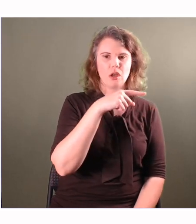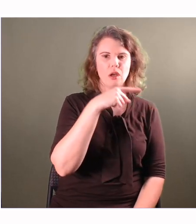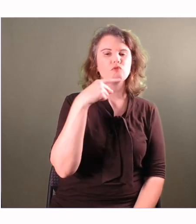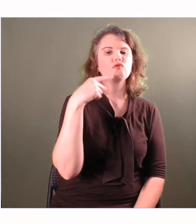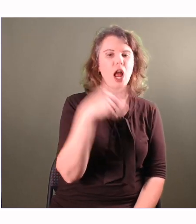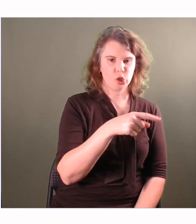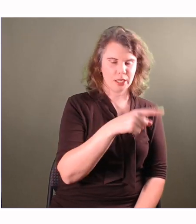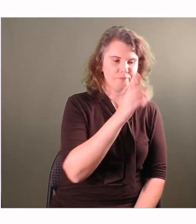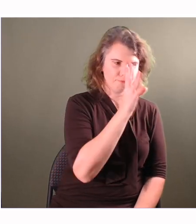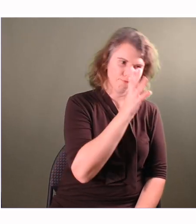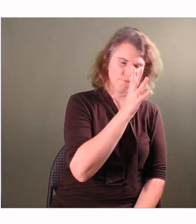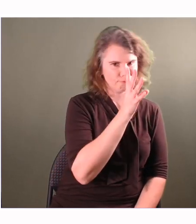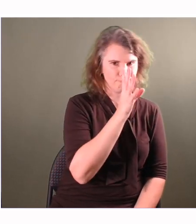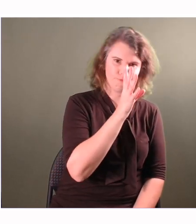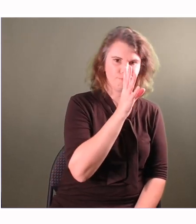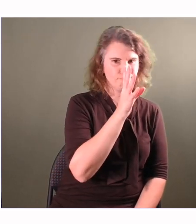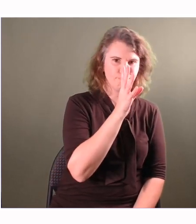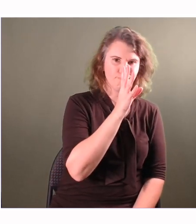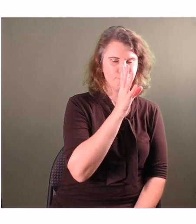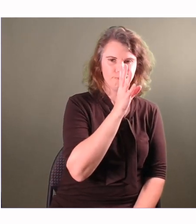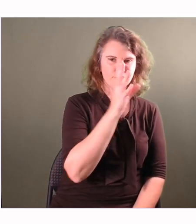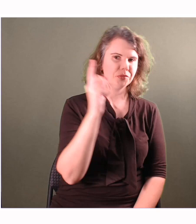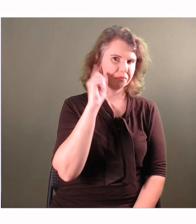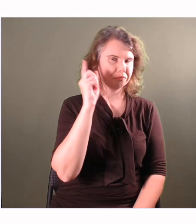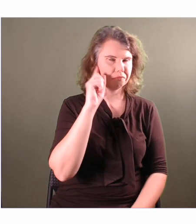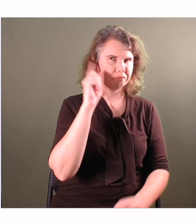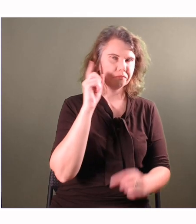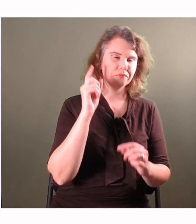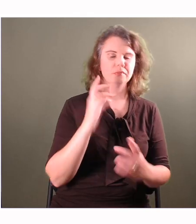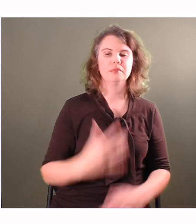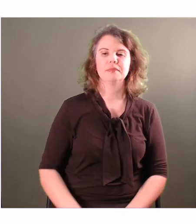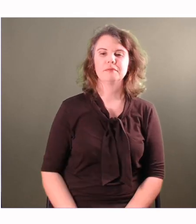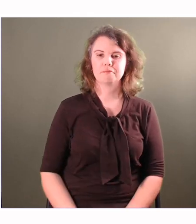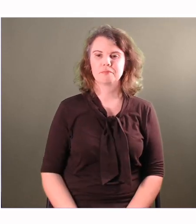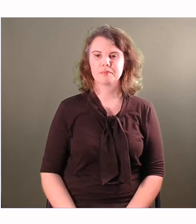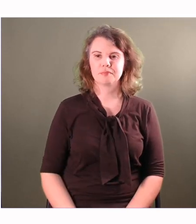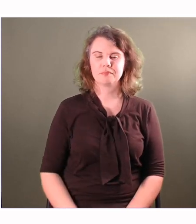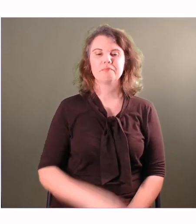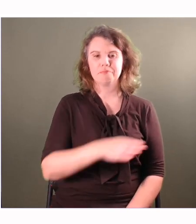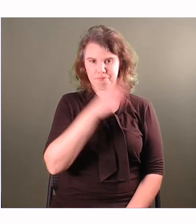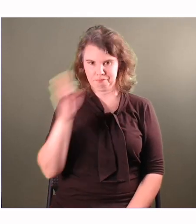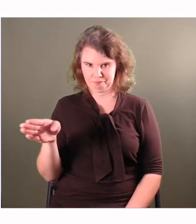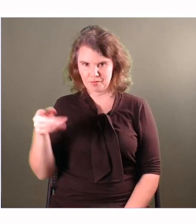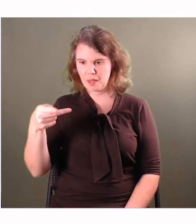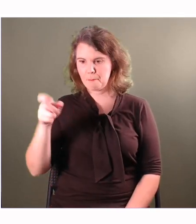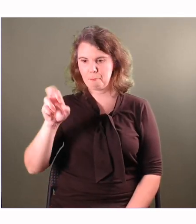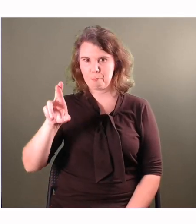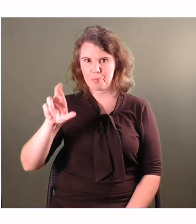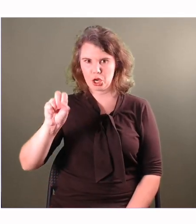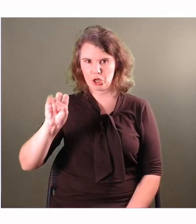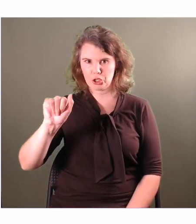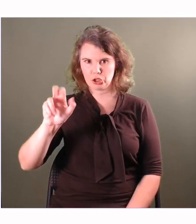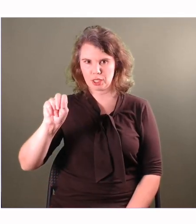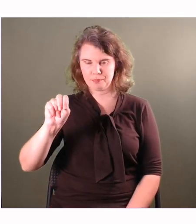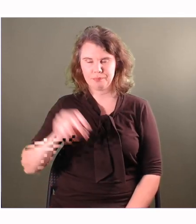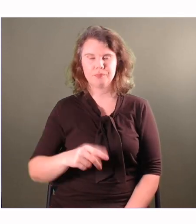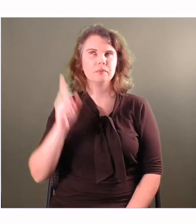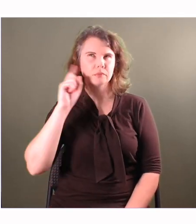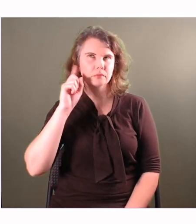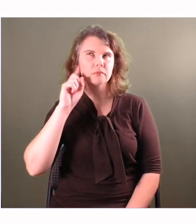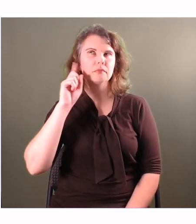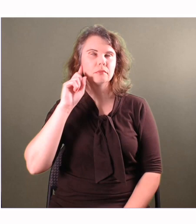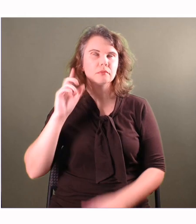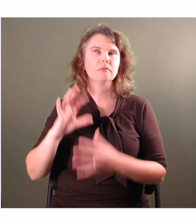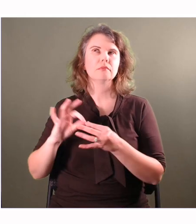Шонберга, так же, как звуки персидского языка отличаются от тех русского языка. And here's Persian.